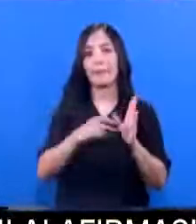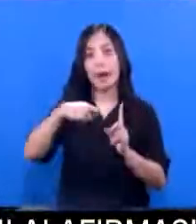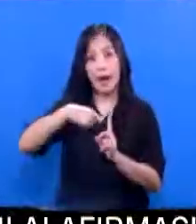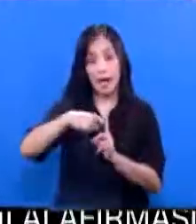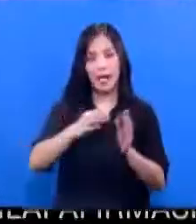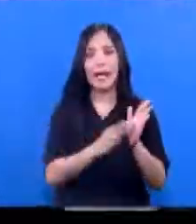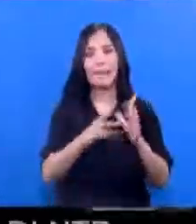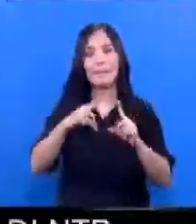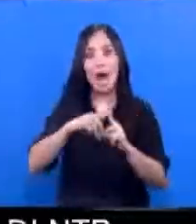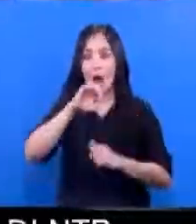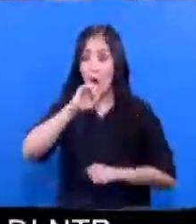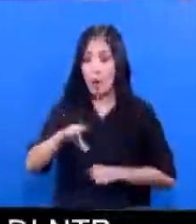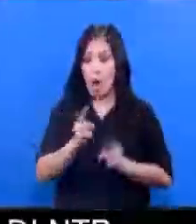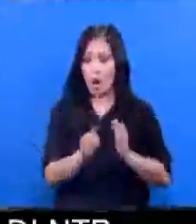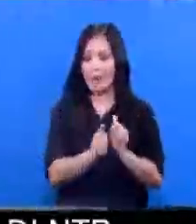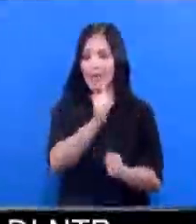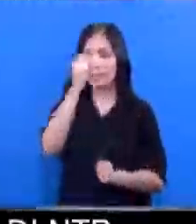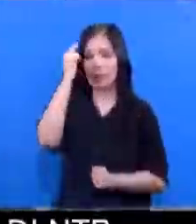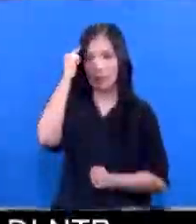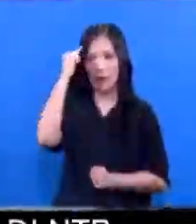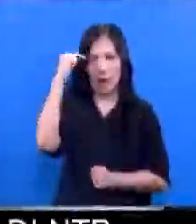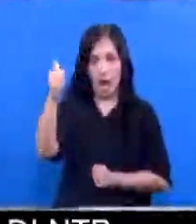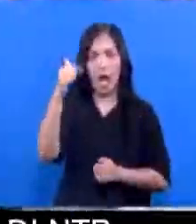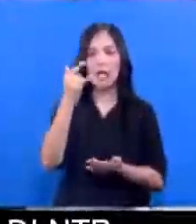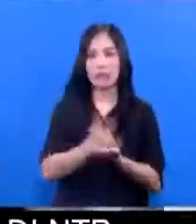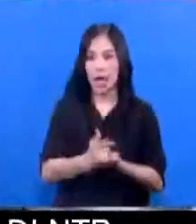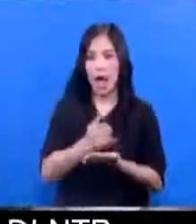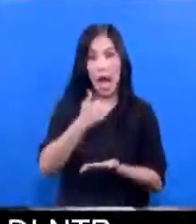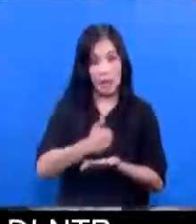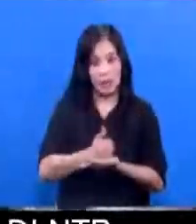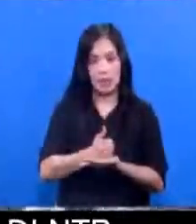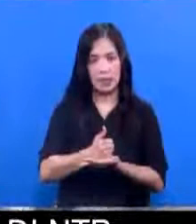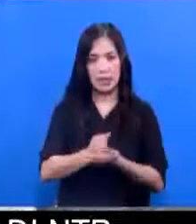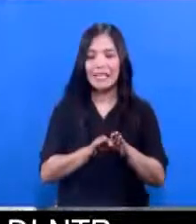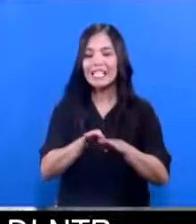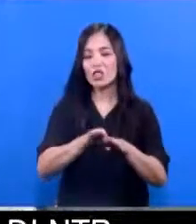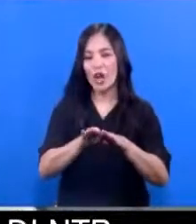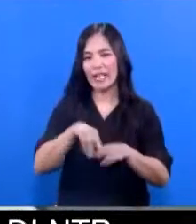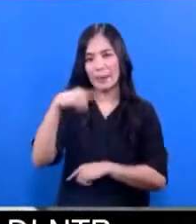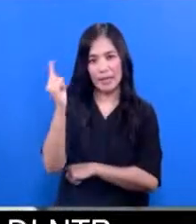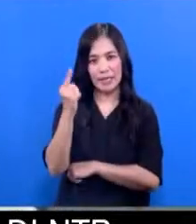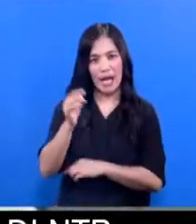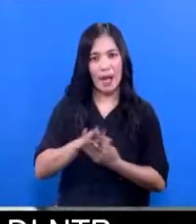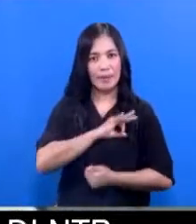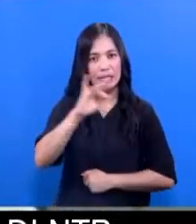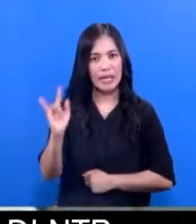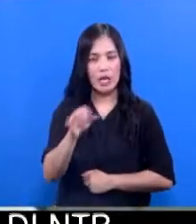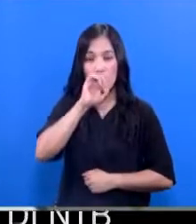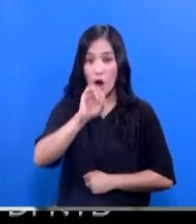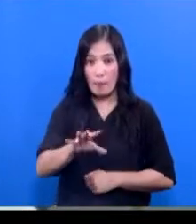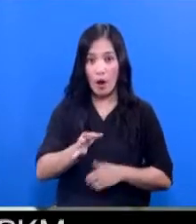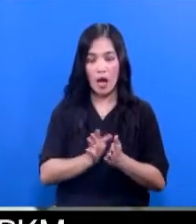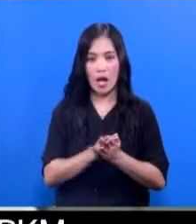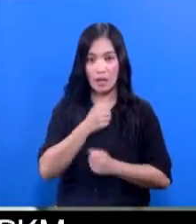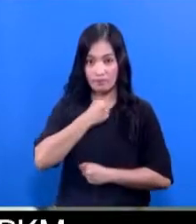yang isinya menyatakan tes wawasan kebangsaan sah dan konstitusional. Presiden juga sudah menyampaikan kepada